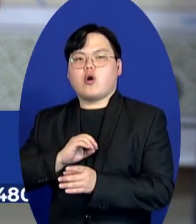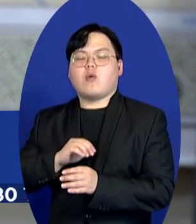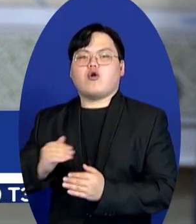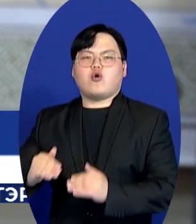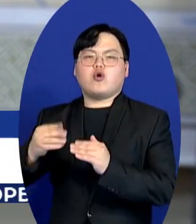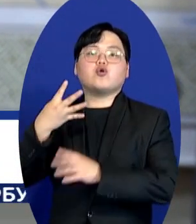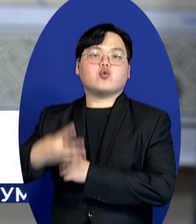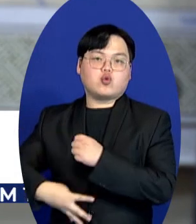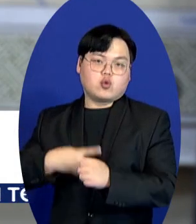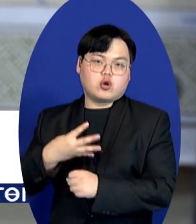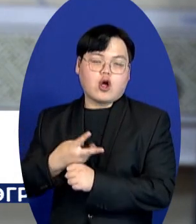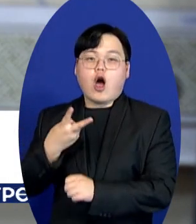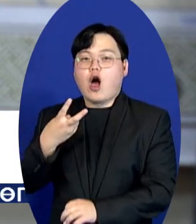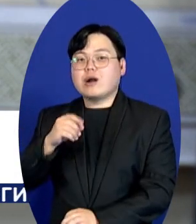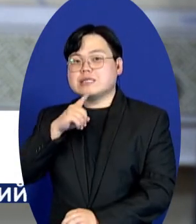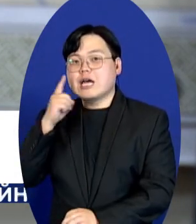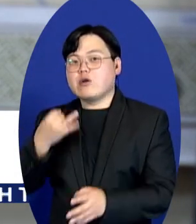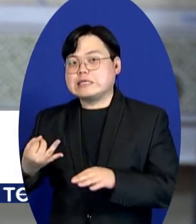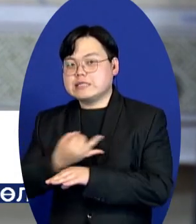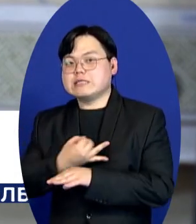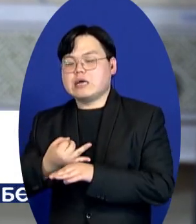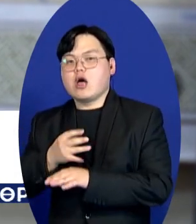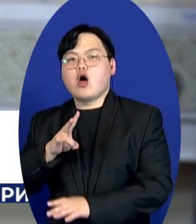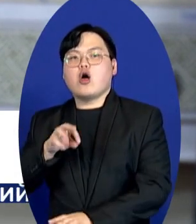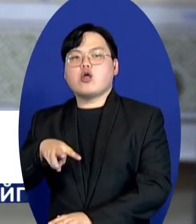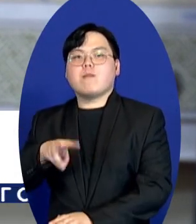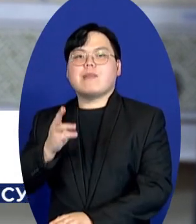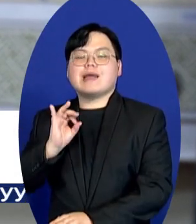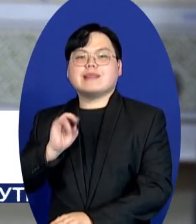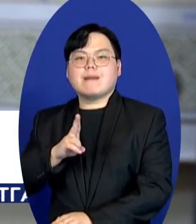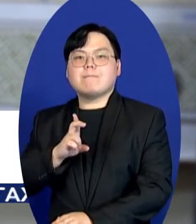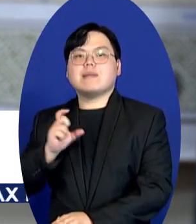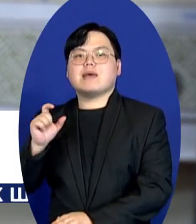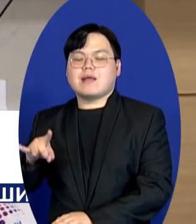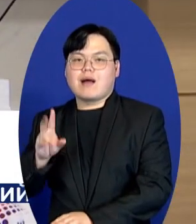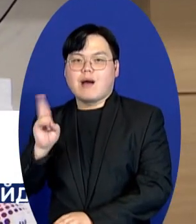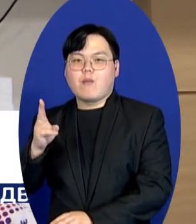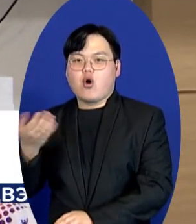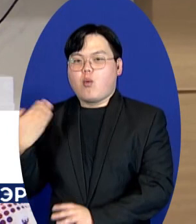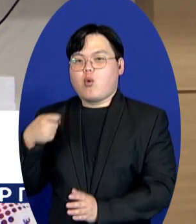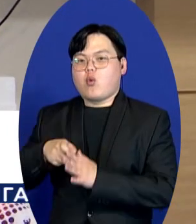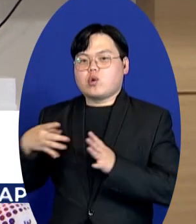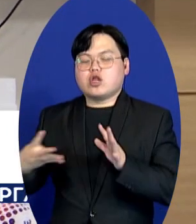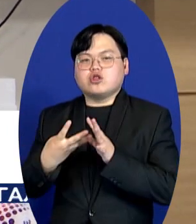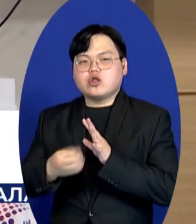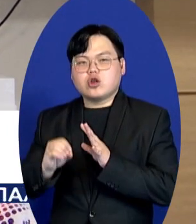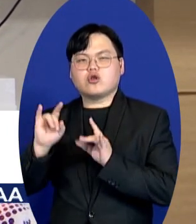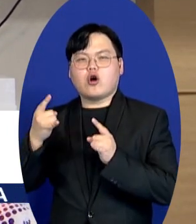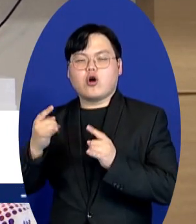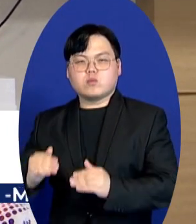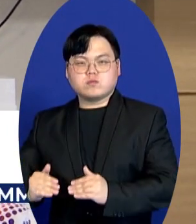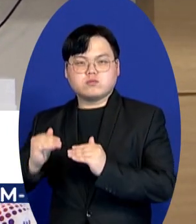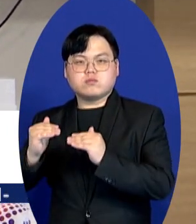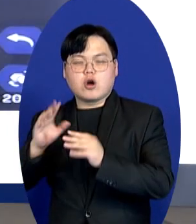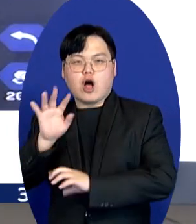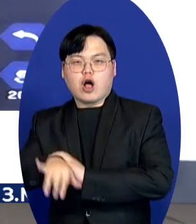гаруй Монгол инженер хөгжүүлэгчээс бүрдсэн Nomadic Beer компани өнгөрсөн хугацаанд 90 гаруй гаруцсны тоглоом хөгжүүлж олон улсад гаргаснаас хэд